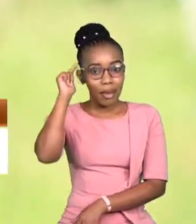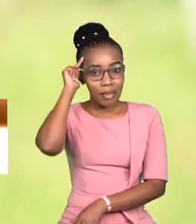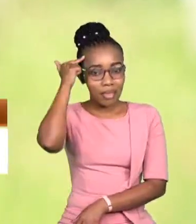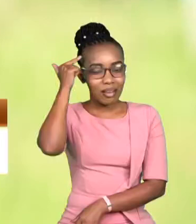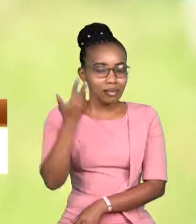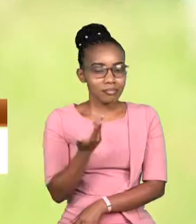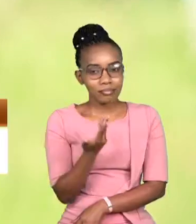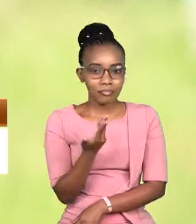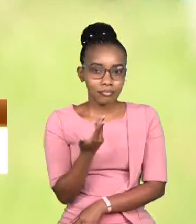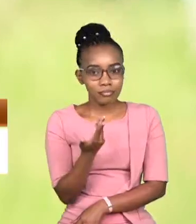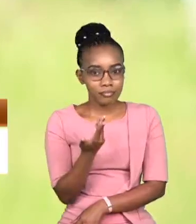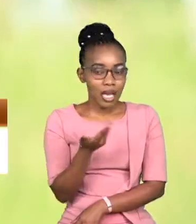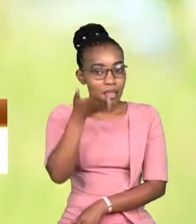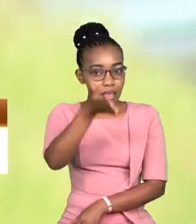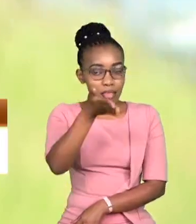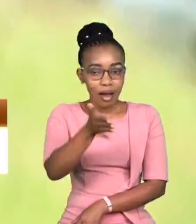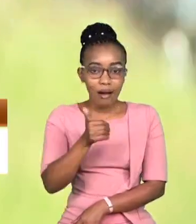I think